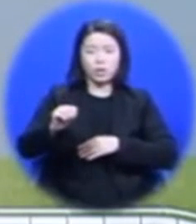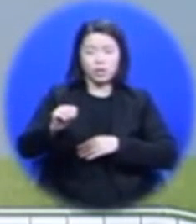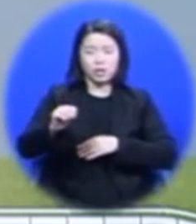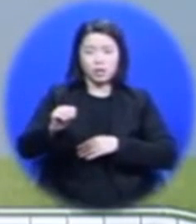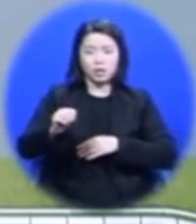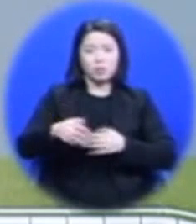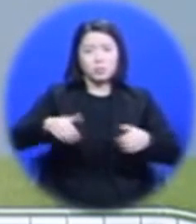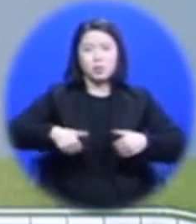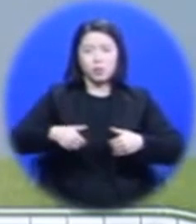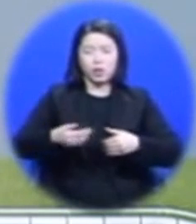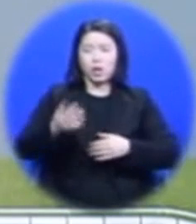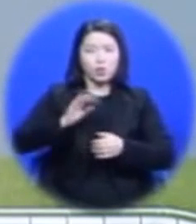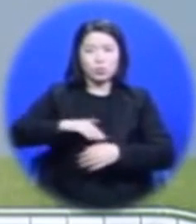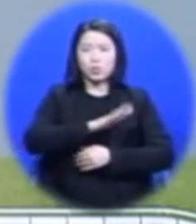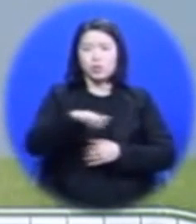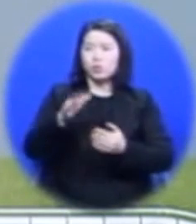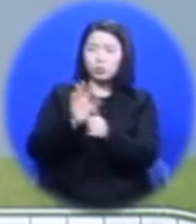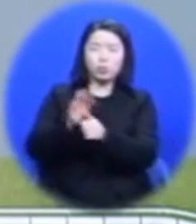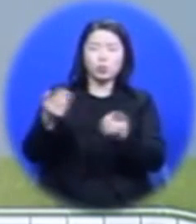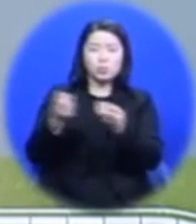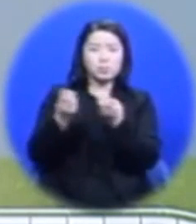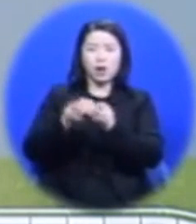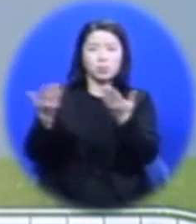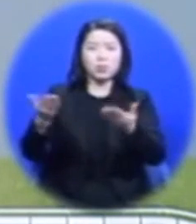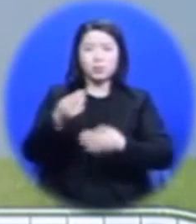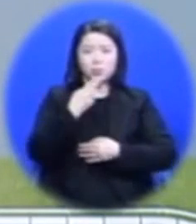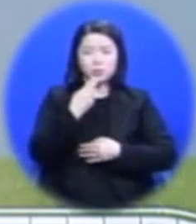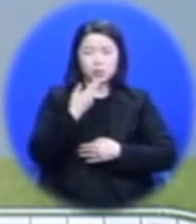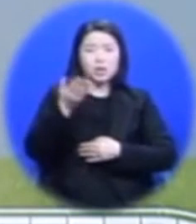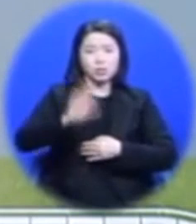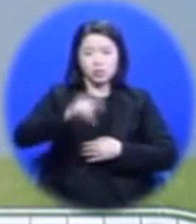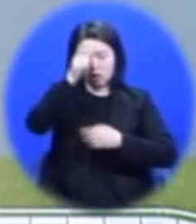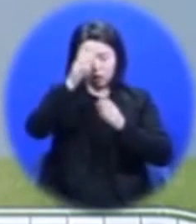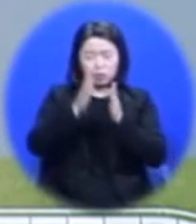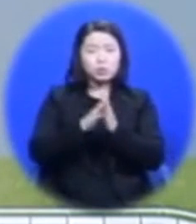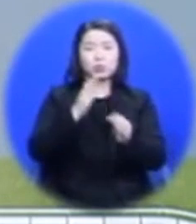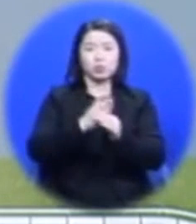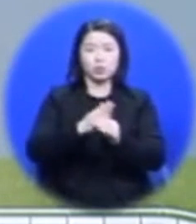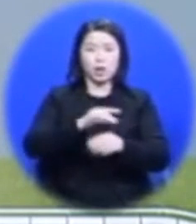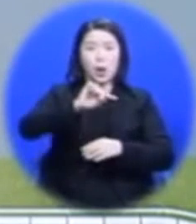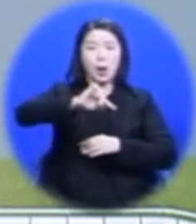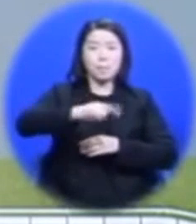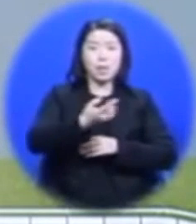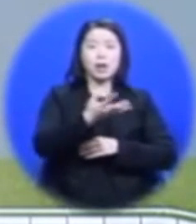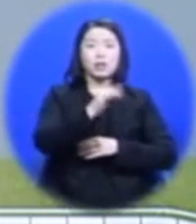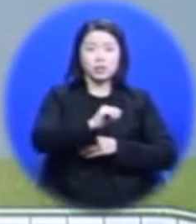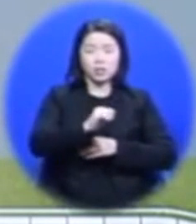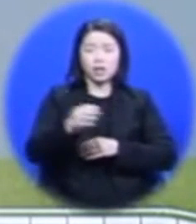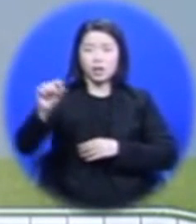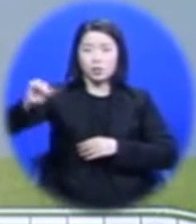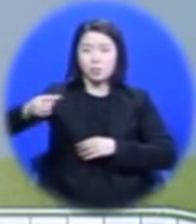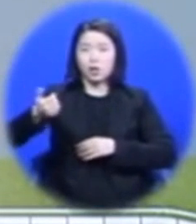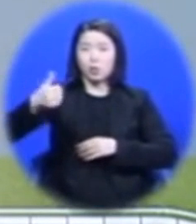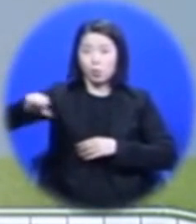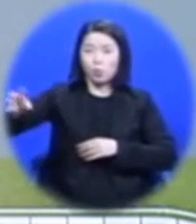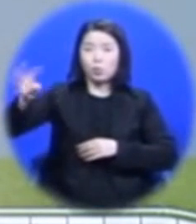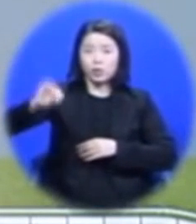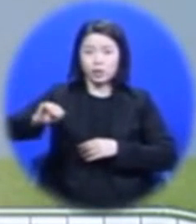방법이 없었어요. 근데 기도하다가 보니까 100억이나 105억이나 이런 생각이